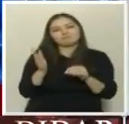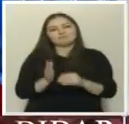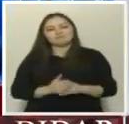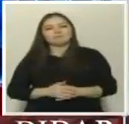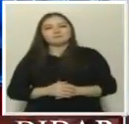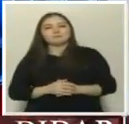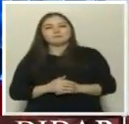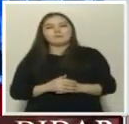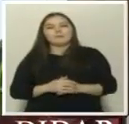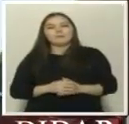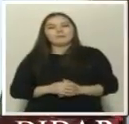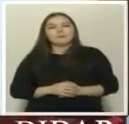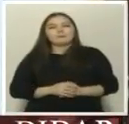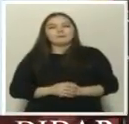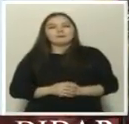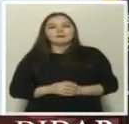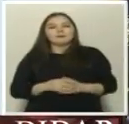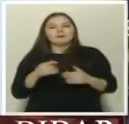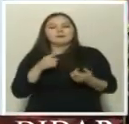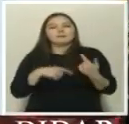местный дизайнер Али А туман